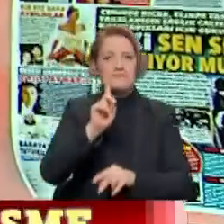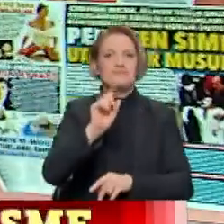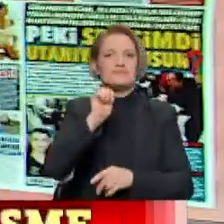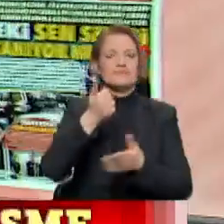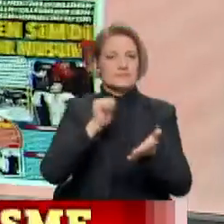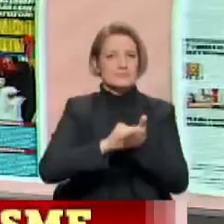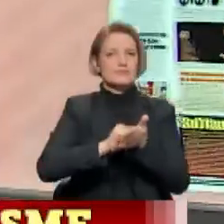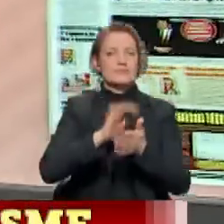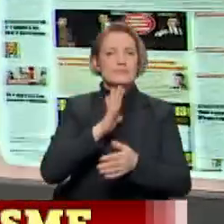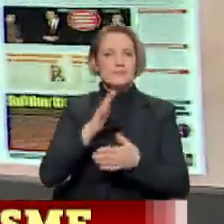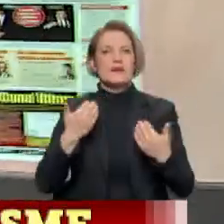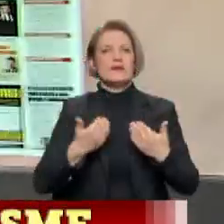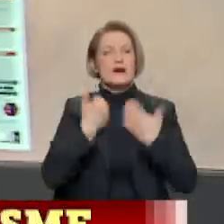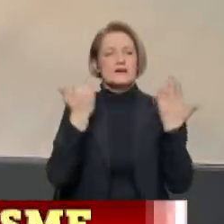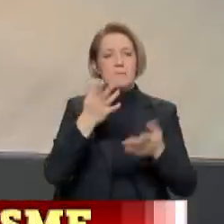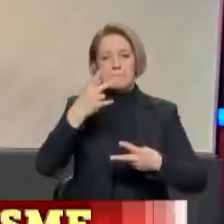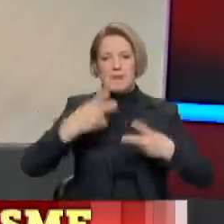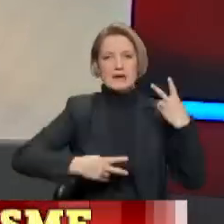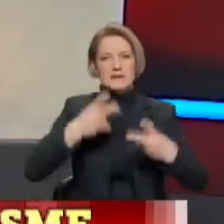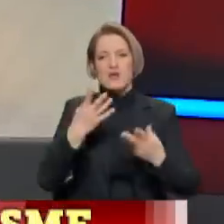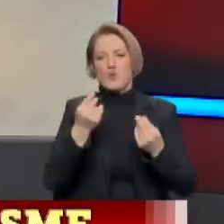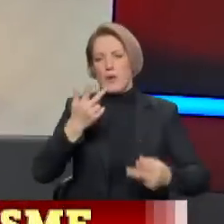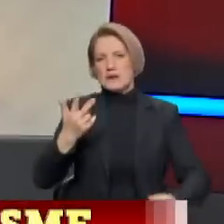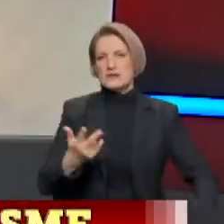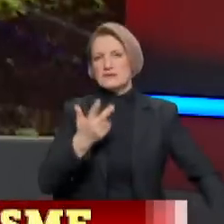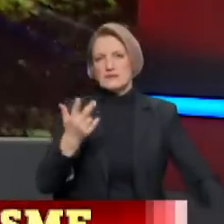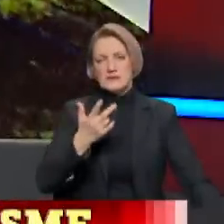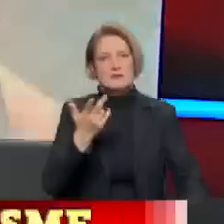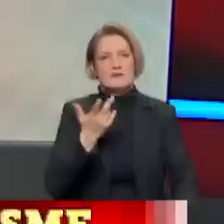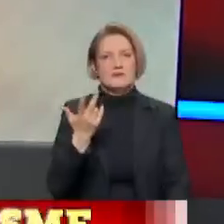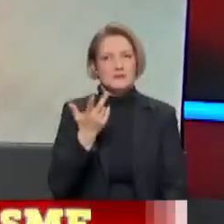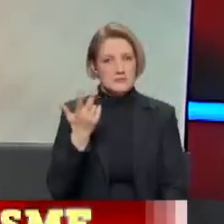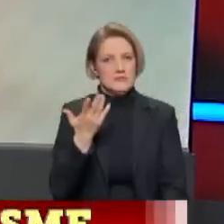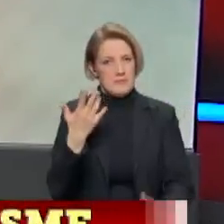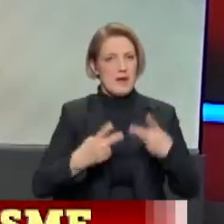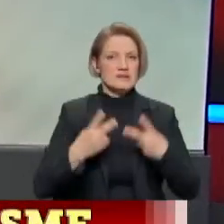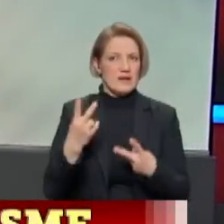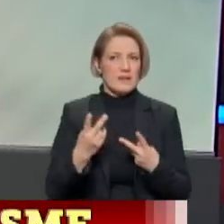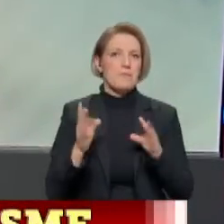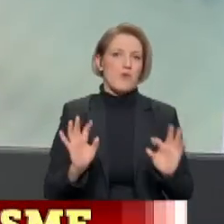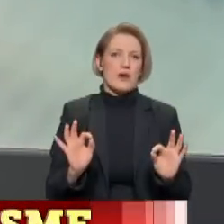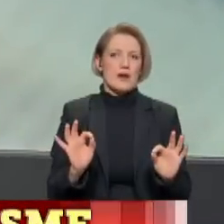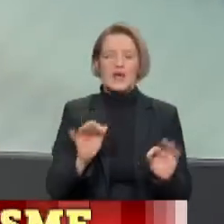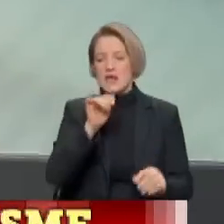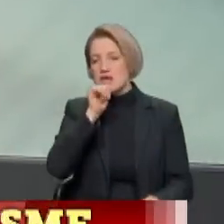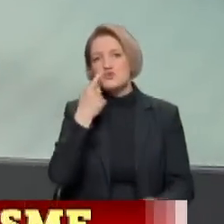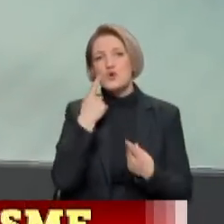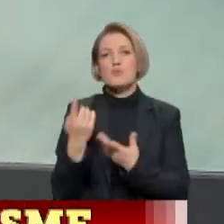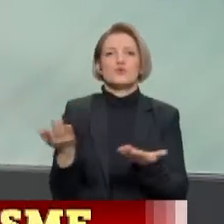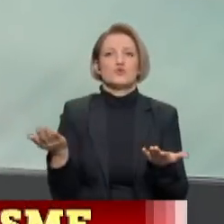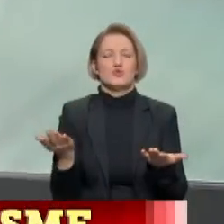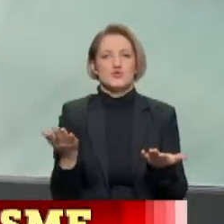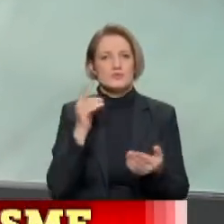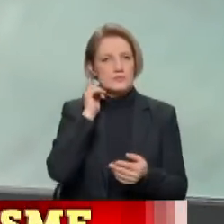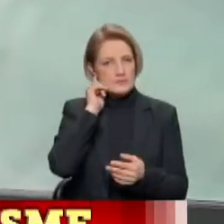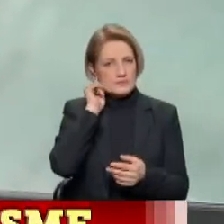Gazetesi'nde var. Hani yargı bazen çok hızlı harekete geçiyor. Bazen böyle hiç görmüyorsunuz.